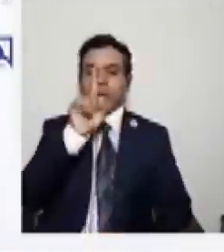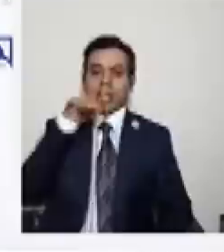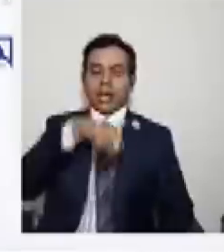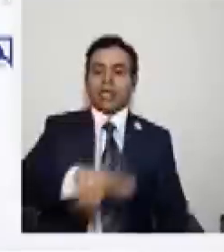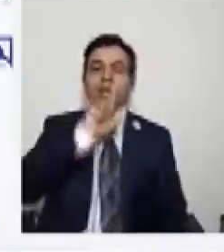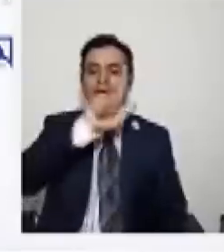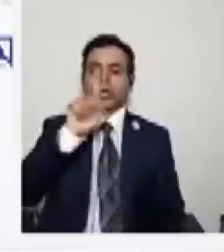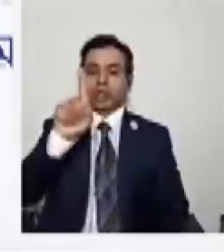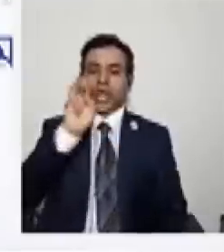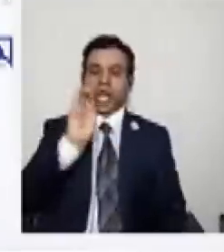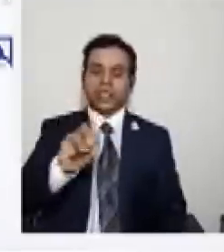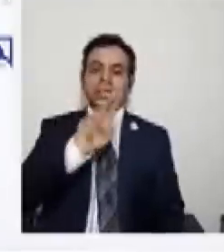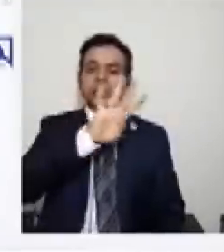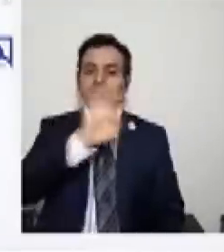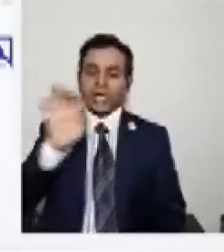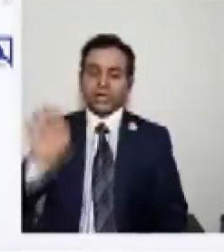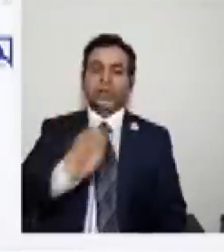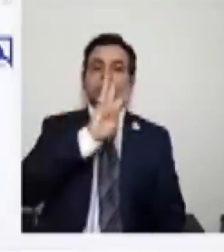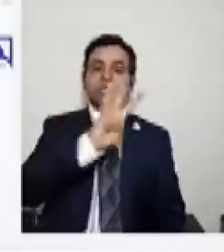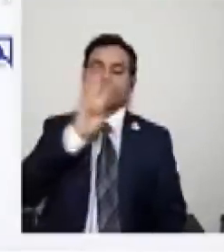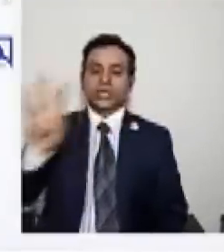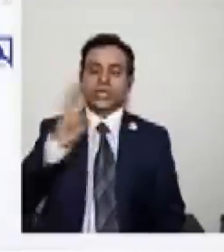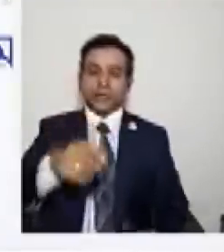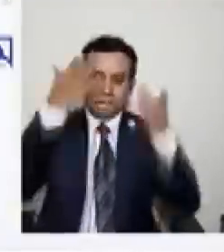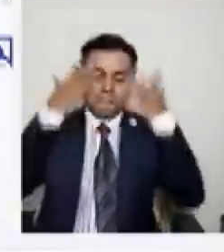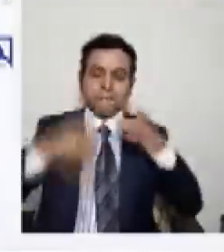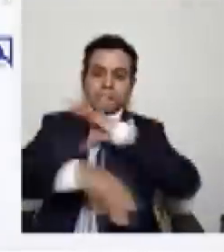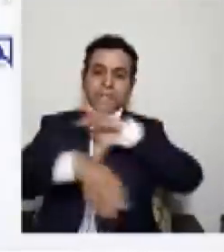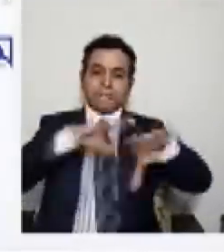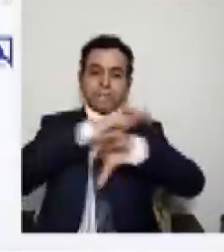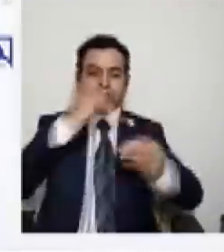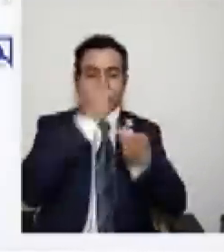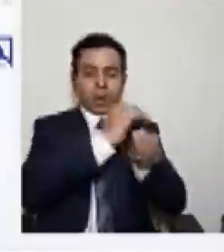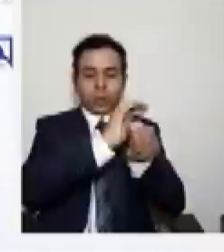23,56,814টি ব্যক্তিগত সুরক্ষা সামগ্রী এবং বর্তমানে মজুত আছে